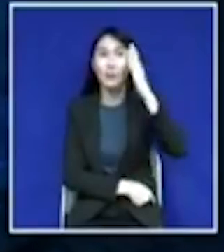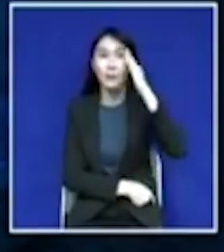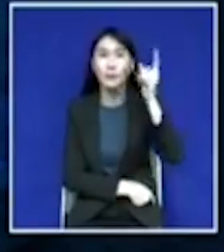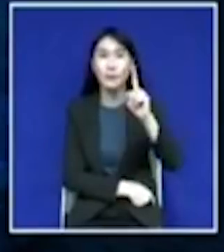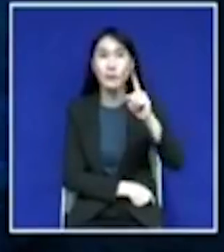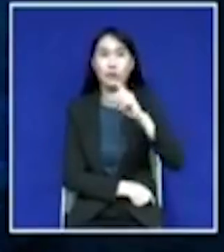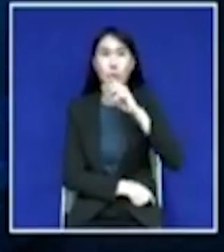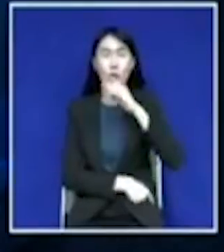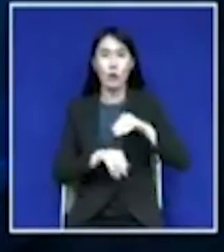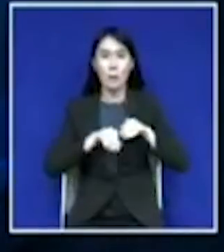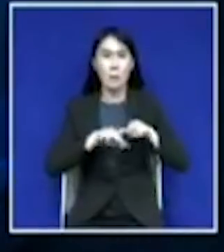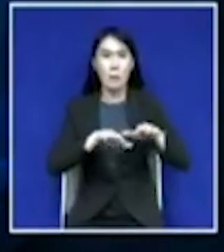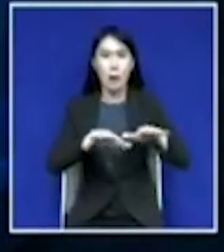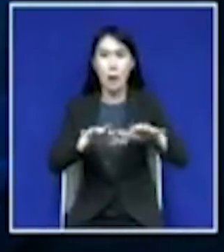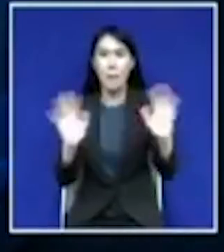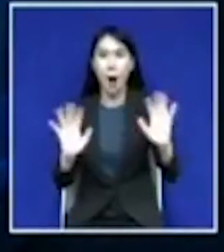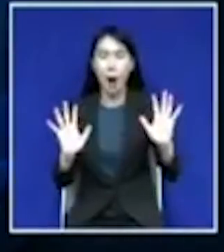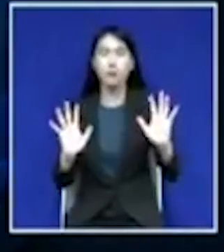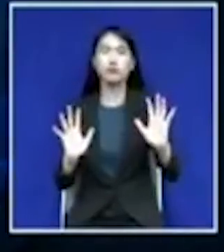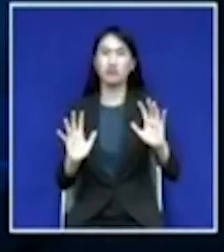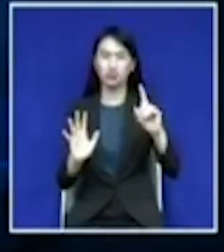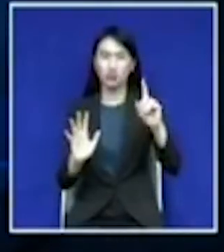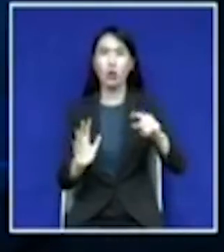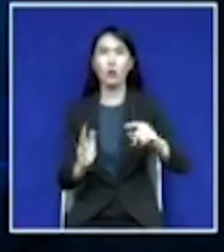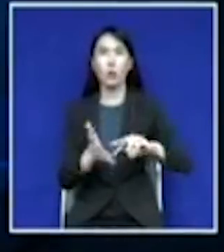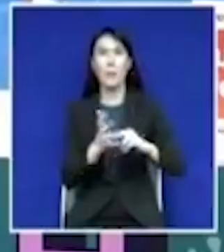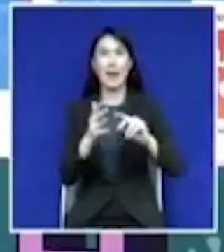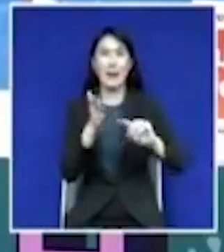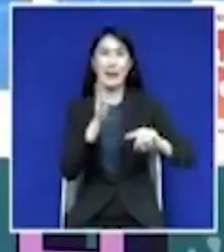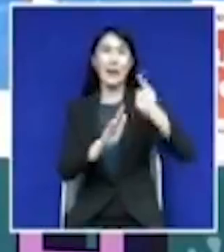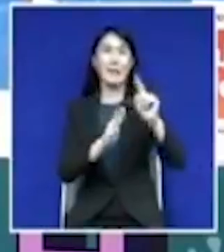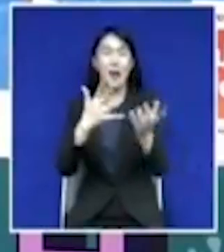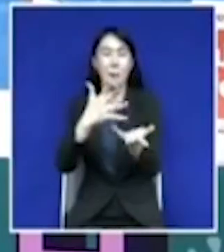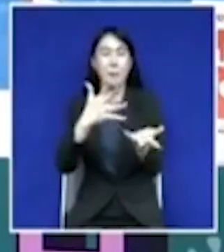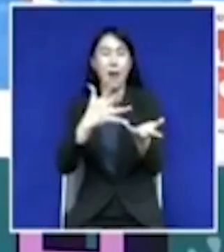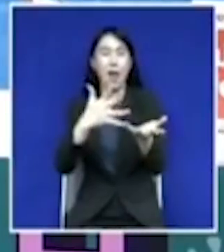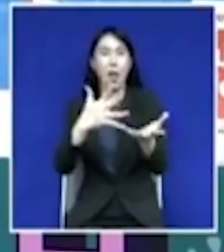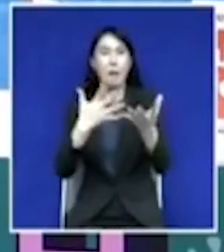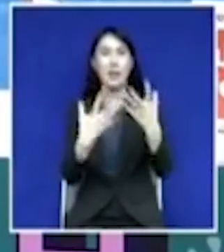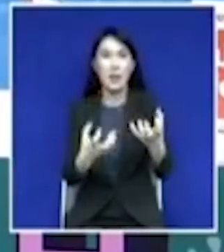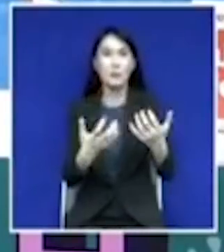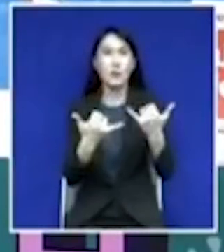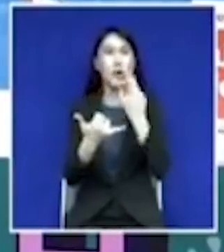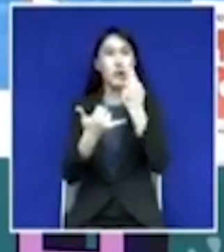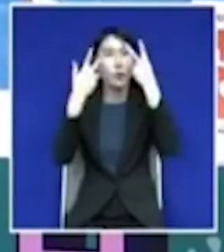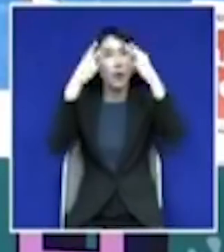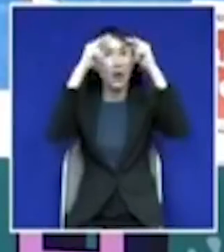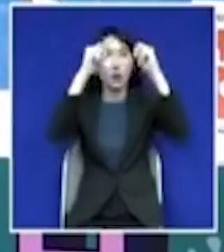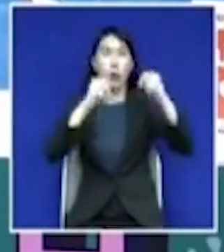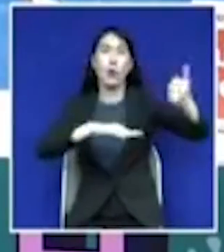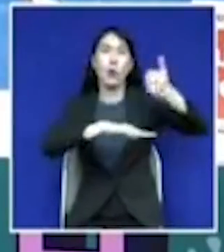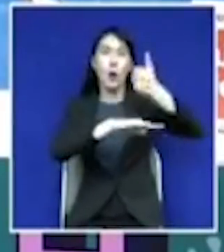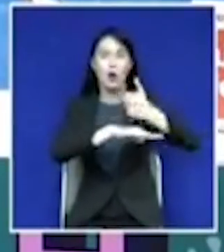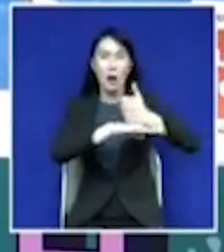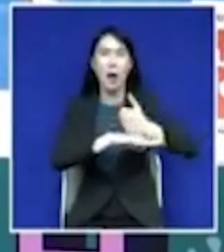อนนั้นต้องเลือกมาตรการจากเบาไปหาหนักนะครับที่ท่านนายกรัฐมนตรีในฐานะผอ.สบค.ก็พูดเหมือนกันว่